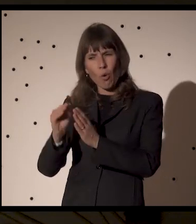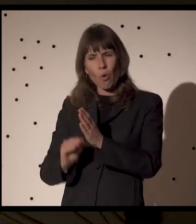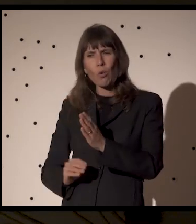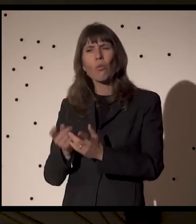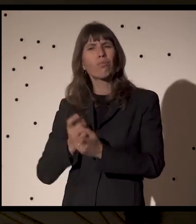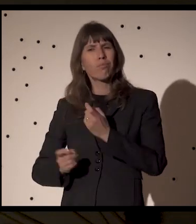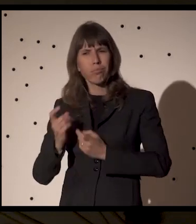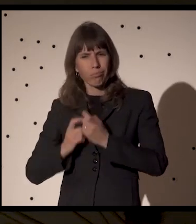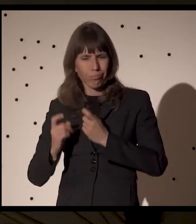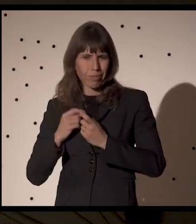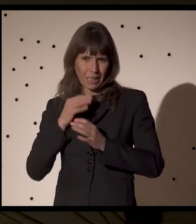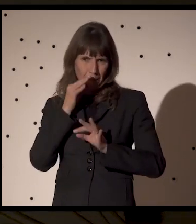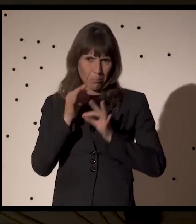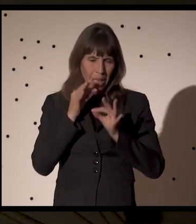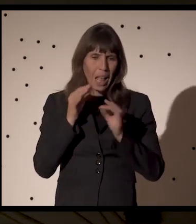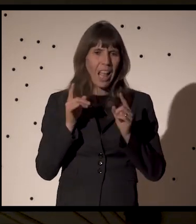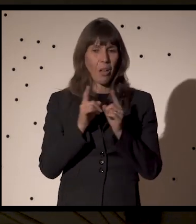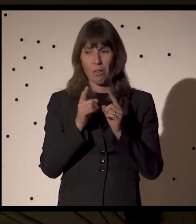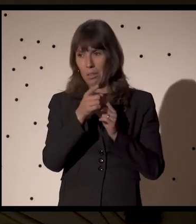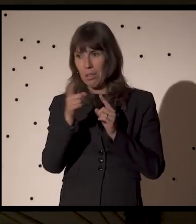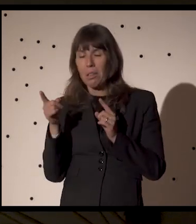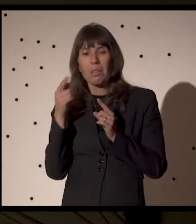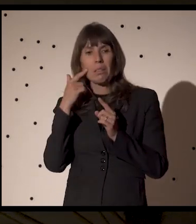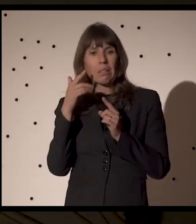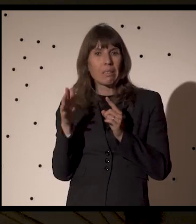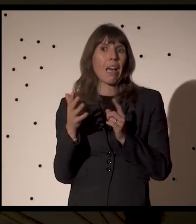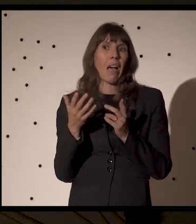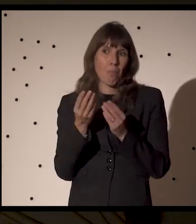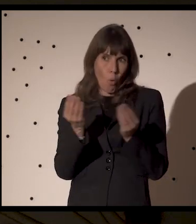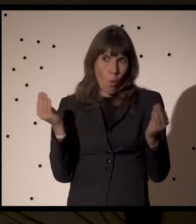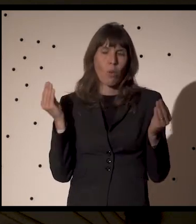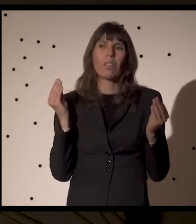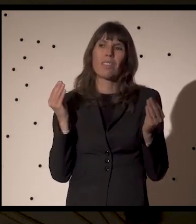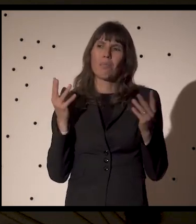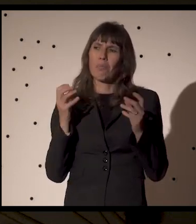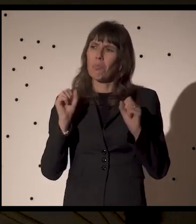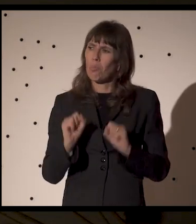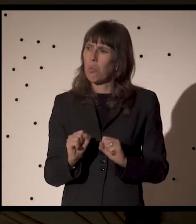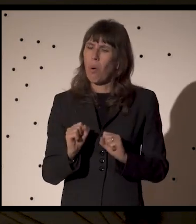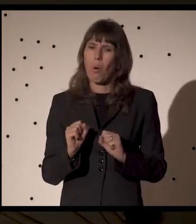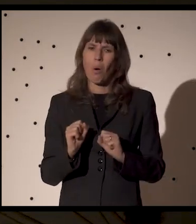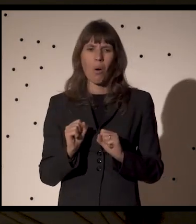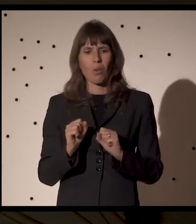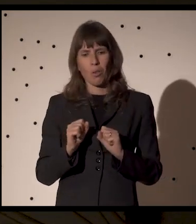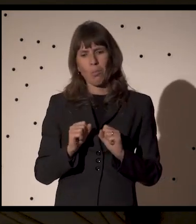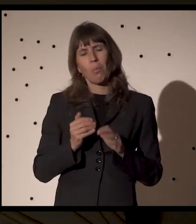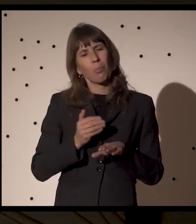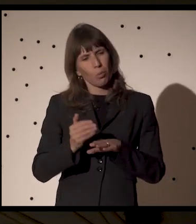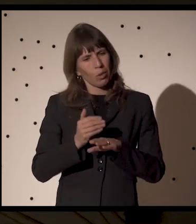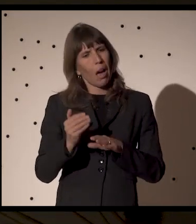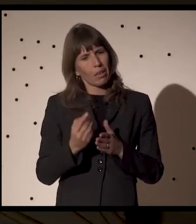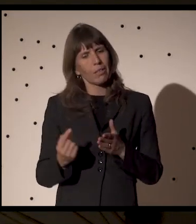credo molti di voi sanno Il Piccolo Teatro di Milano e avrò occasione di ritornarci anche nel proseguo dell'intervento